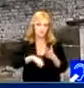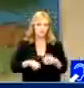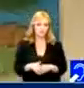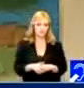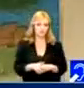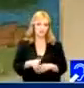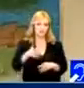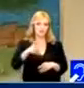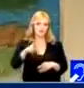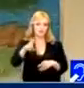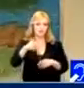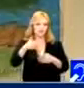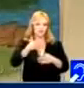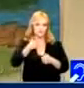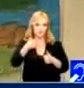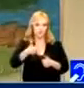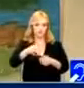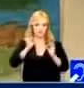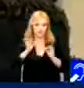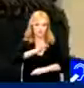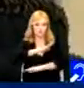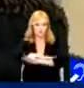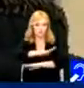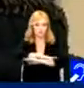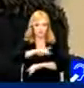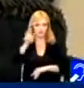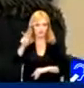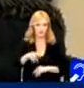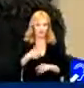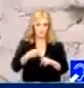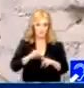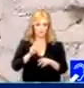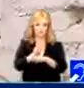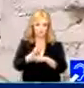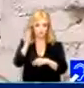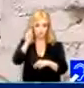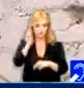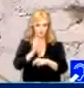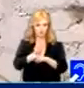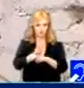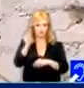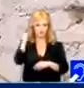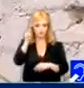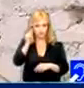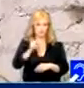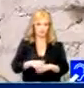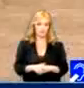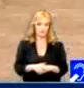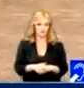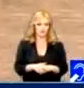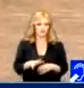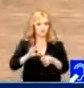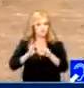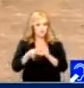comporte disciplinat, să frecventeze cursurile profesionale și să muncească. Mai dificil este cu minorii care real